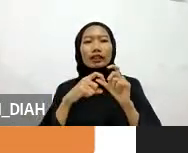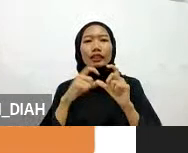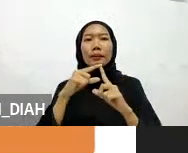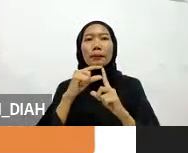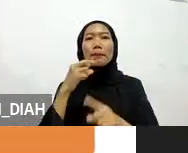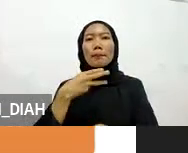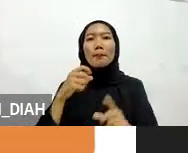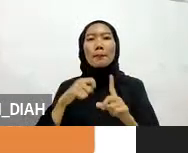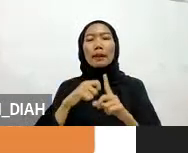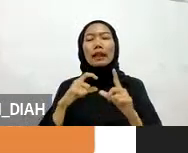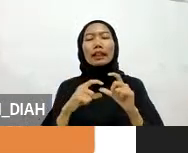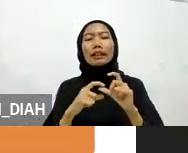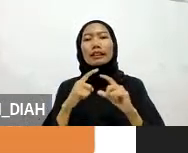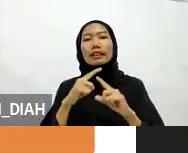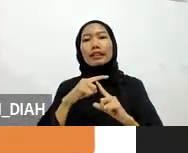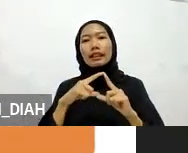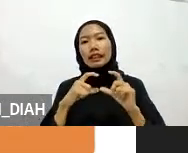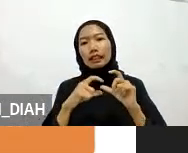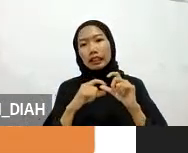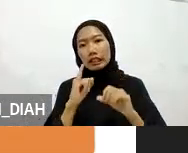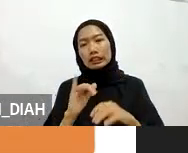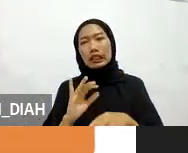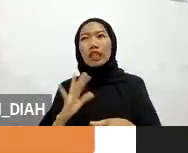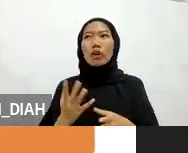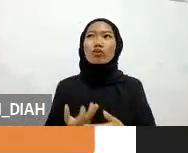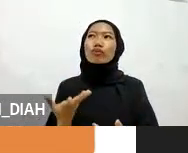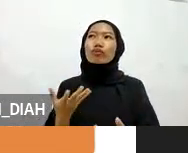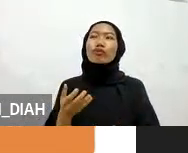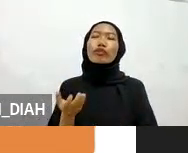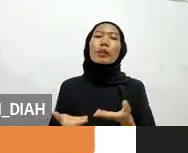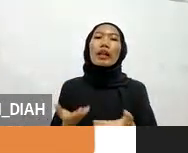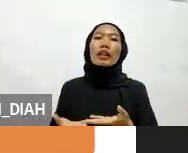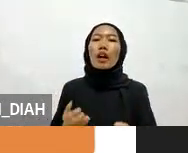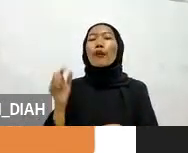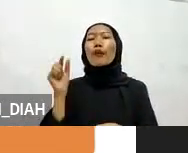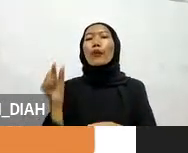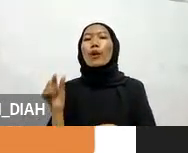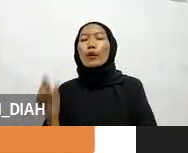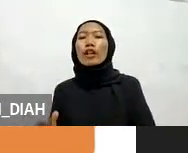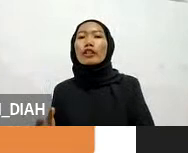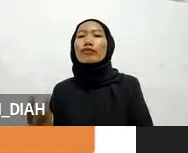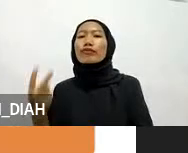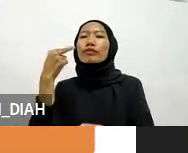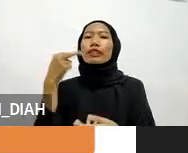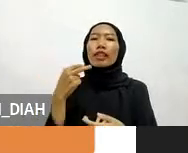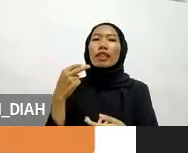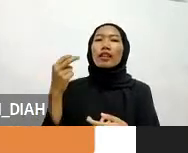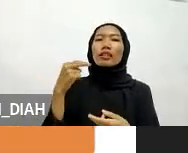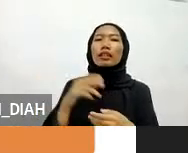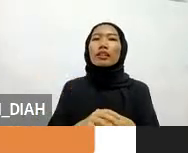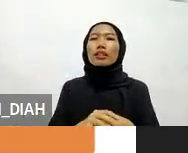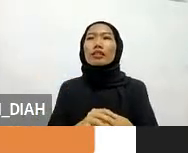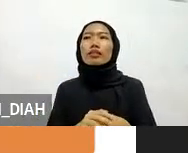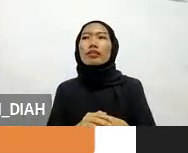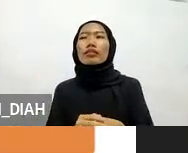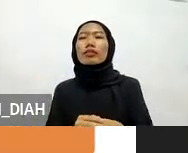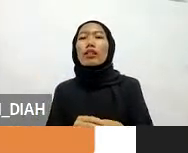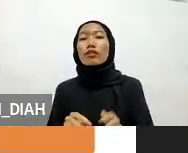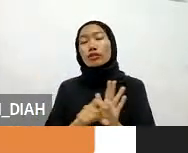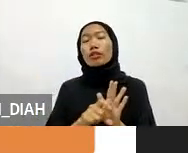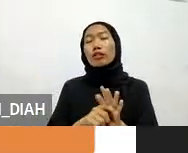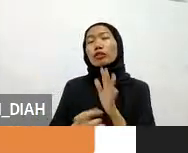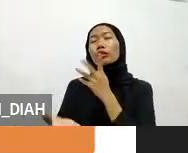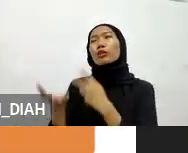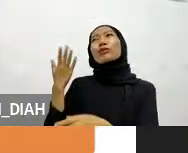Ada sedikit perbaikan di kurikulum kedokteran setahu saya ya, tapi zaman saya dulu kuliah S1 itu sama sekali kita nggak